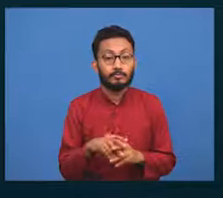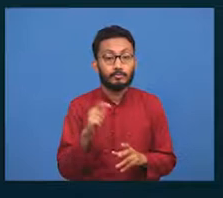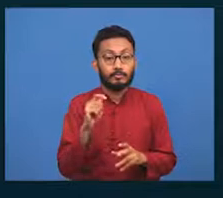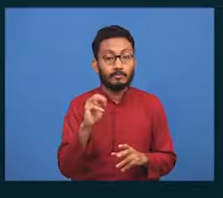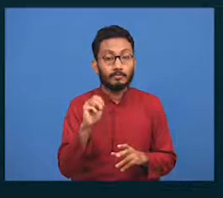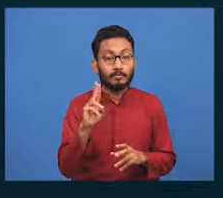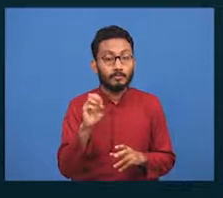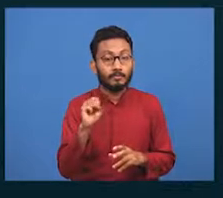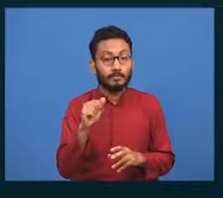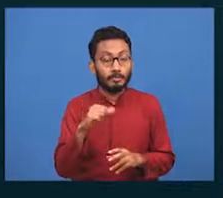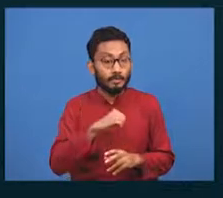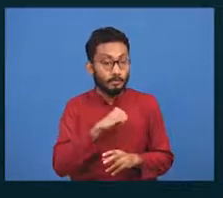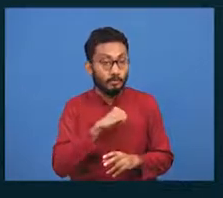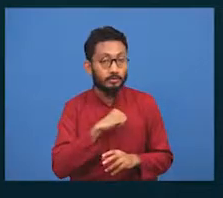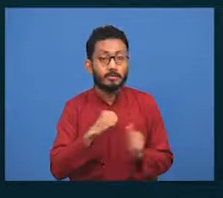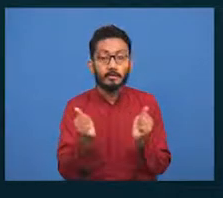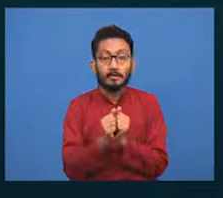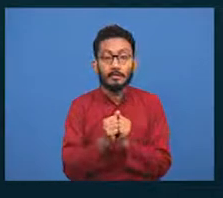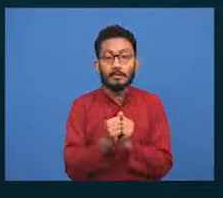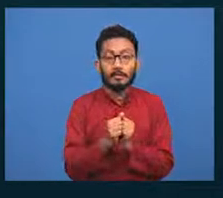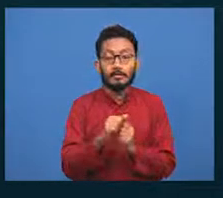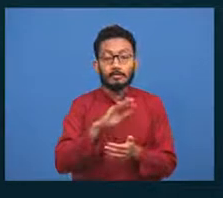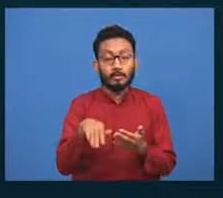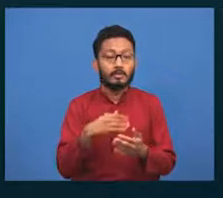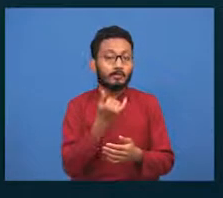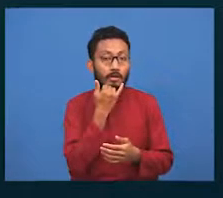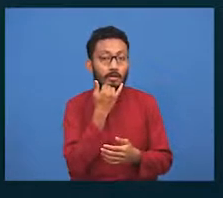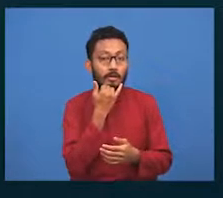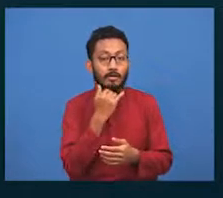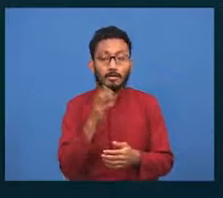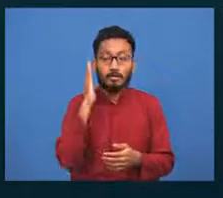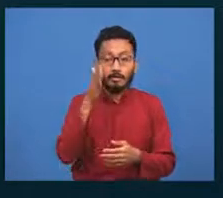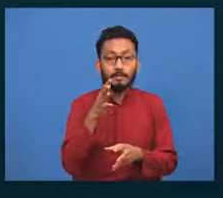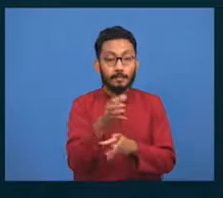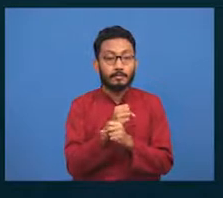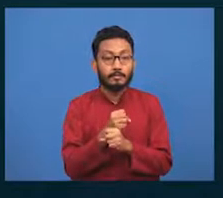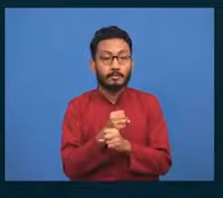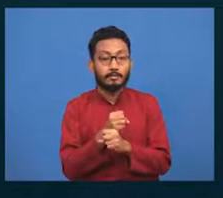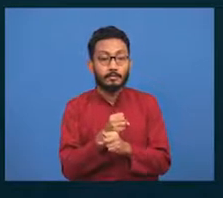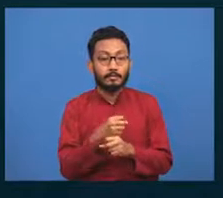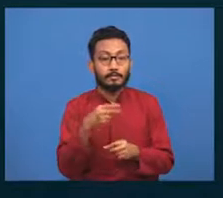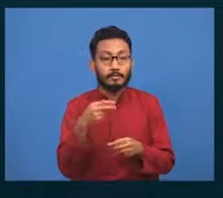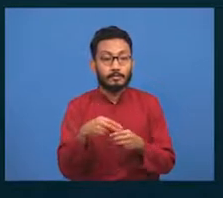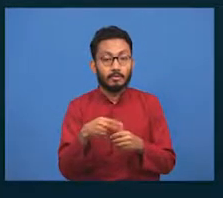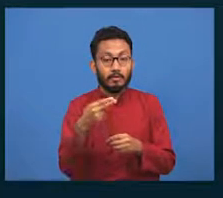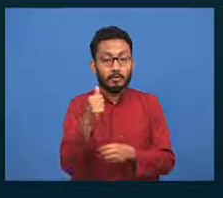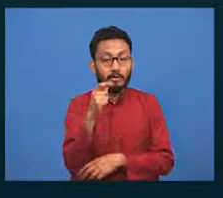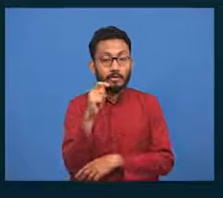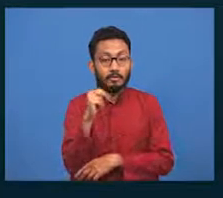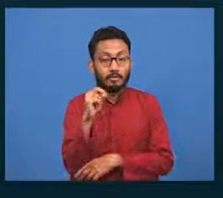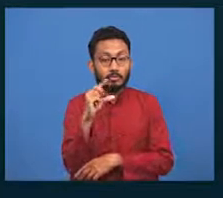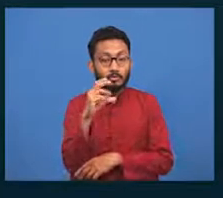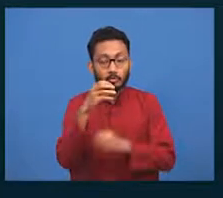pasti tidak akan diterima daripadanya. Mereka itulah orang yang dihancurkan oleh Allah